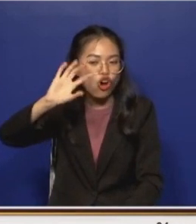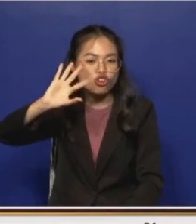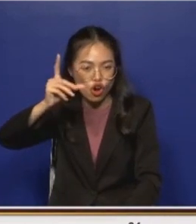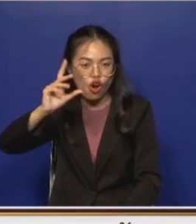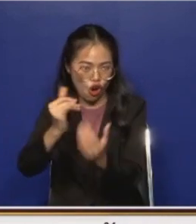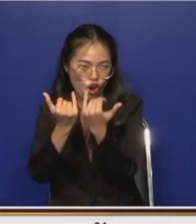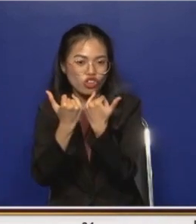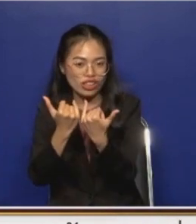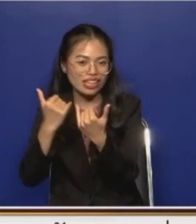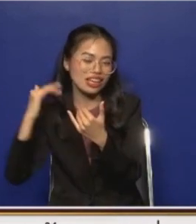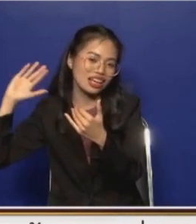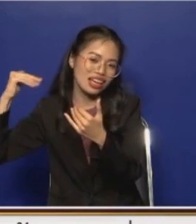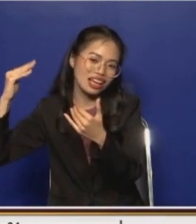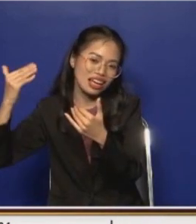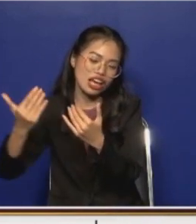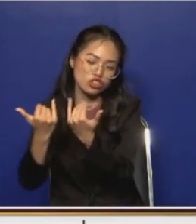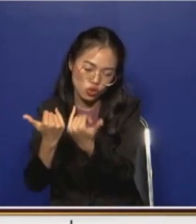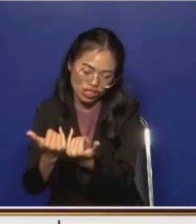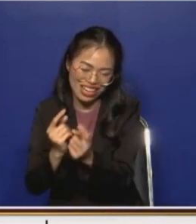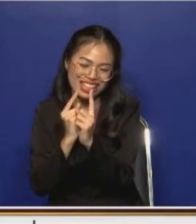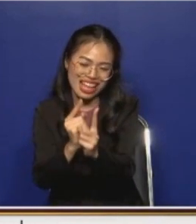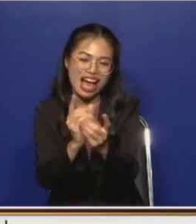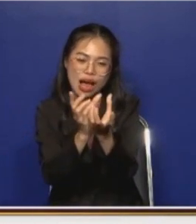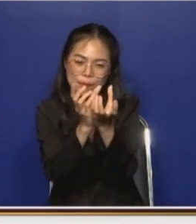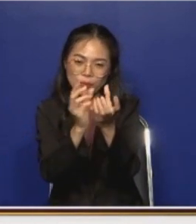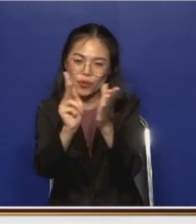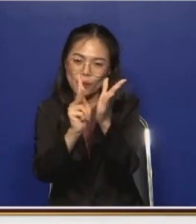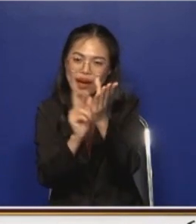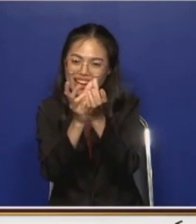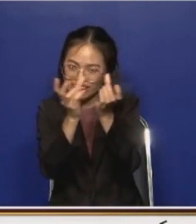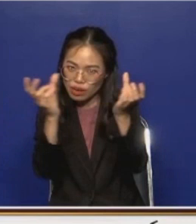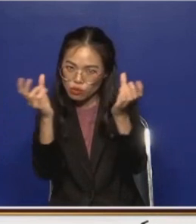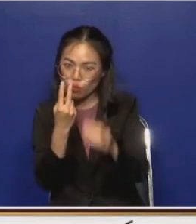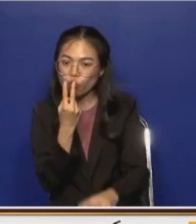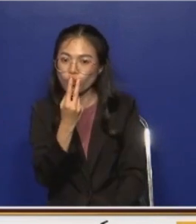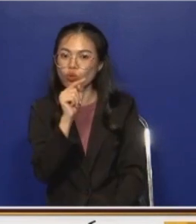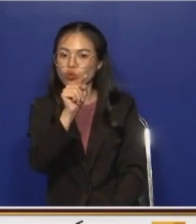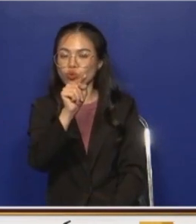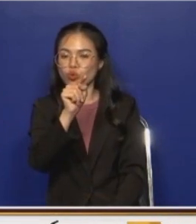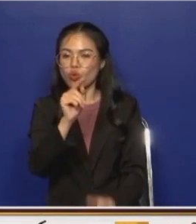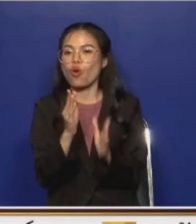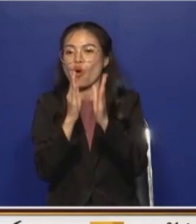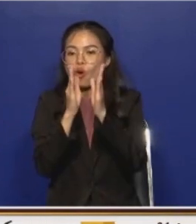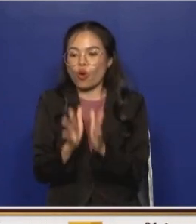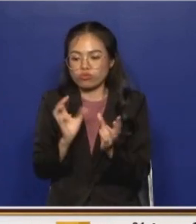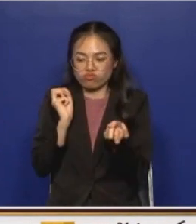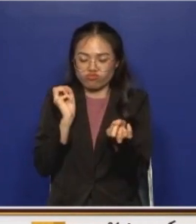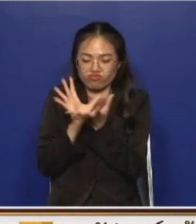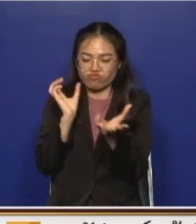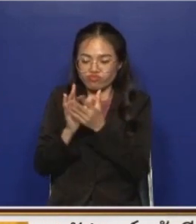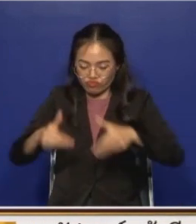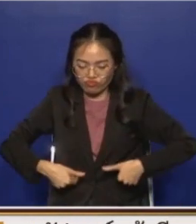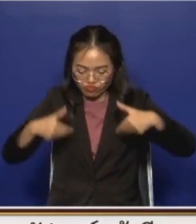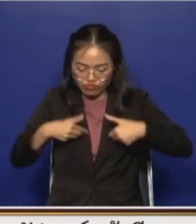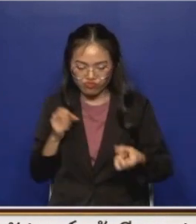ตามรัฐธรรมนูญปี60ฮะท่านสังเกตไหมครับว่าคนที่ได้รับความเดือดร้อนเนี่ยเปลี่ยน